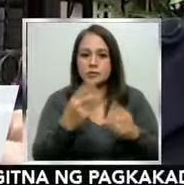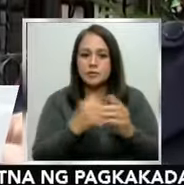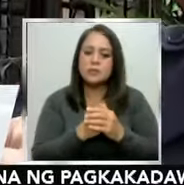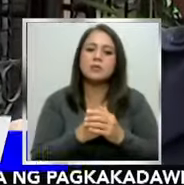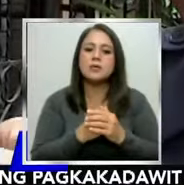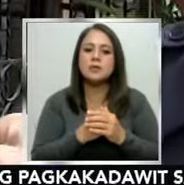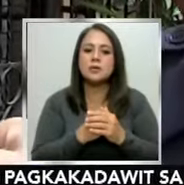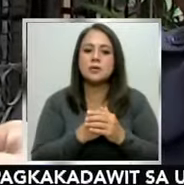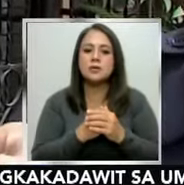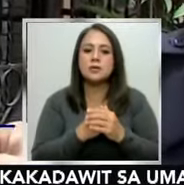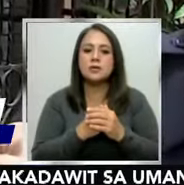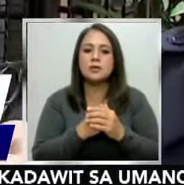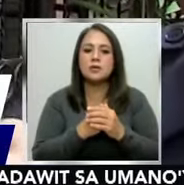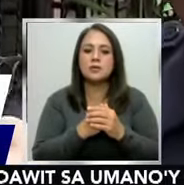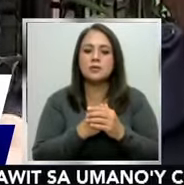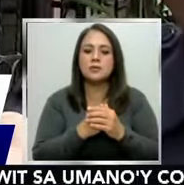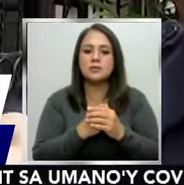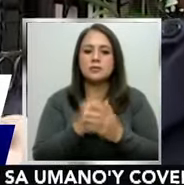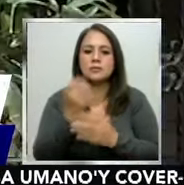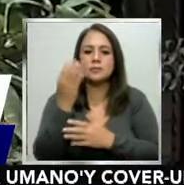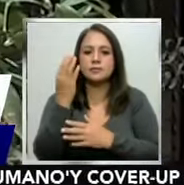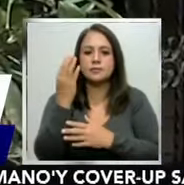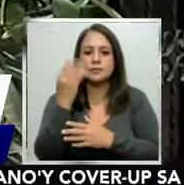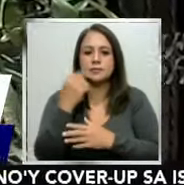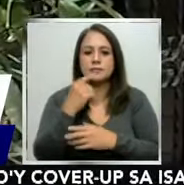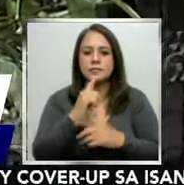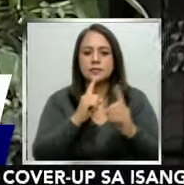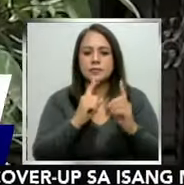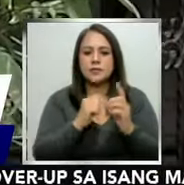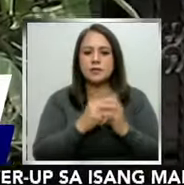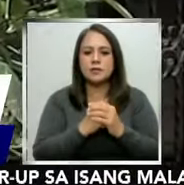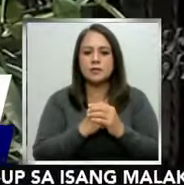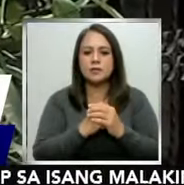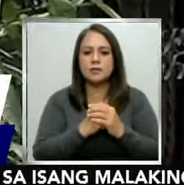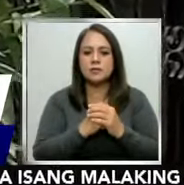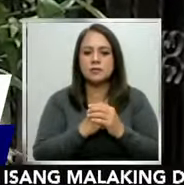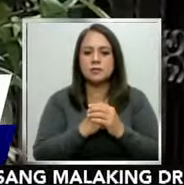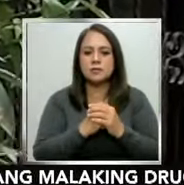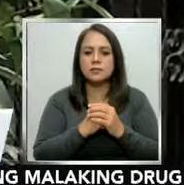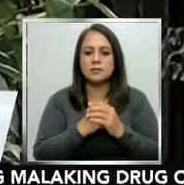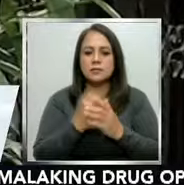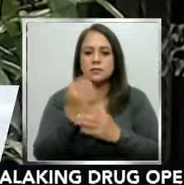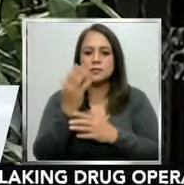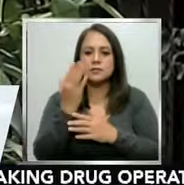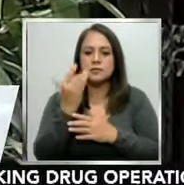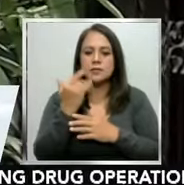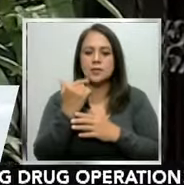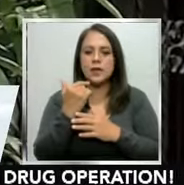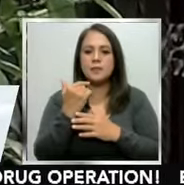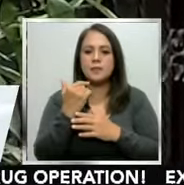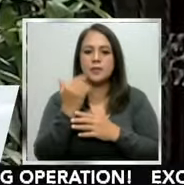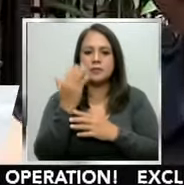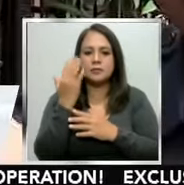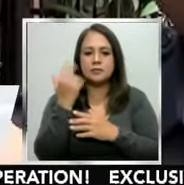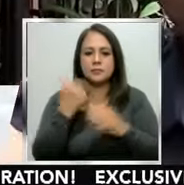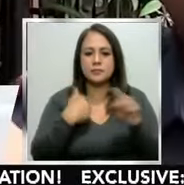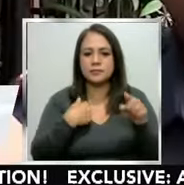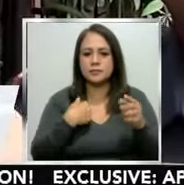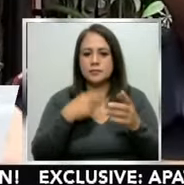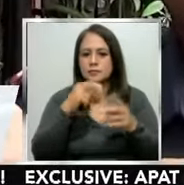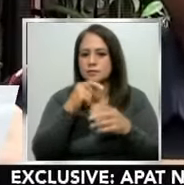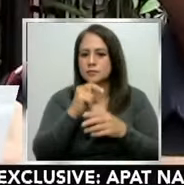mga residents from here na may mga persons dyan kaninang magang-maga din parang naghakot